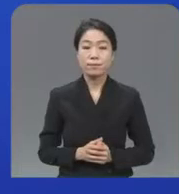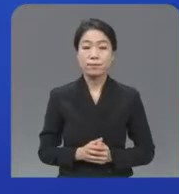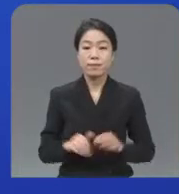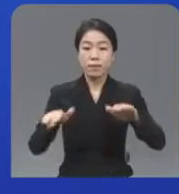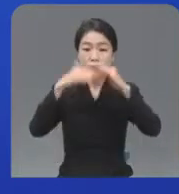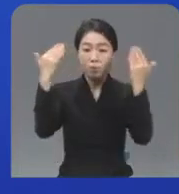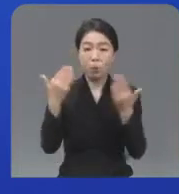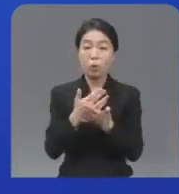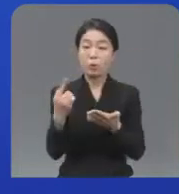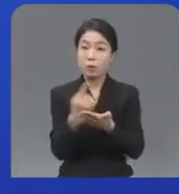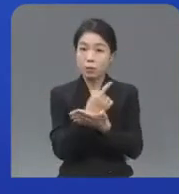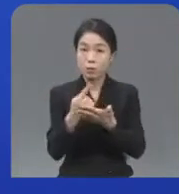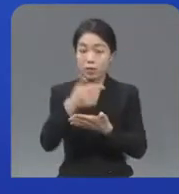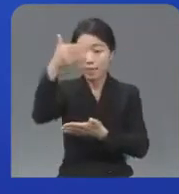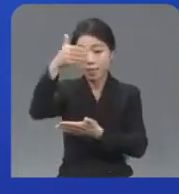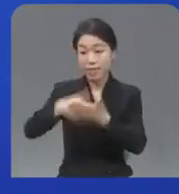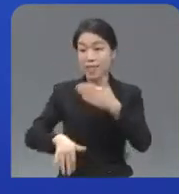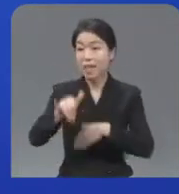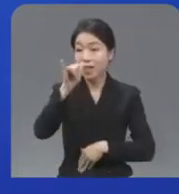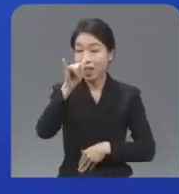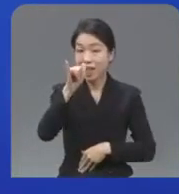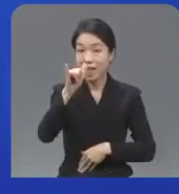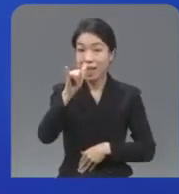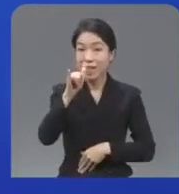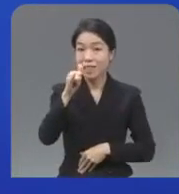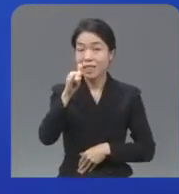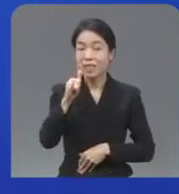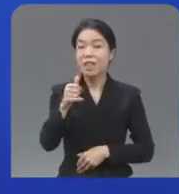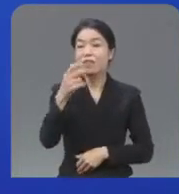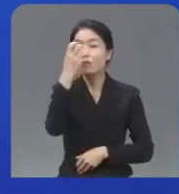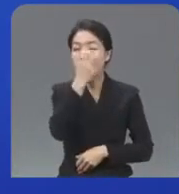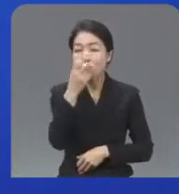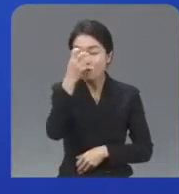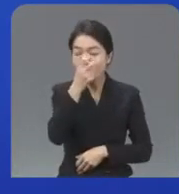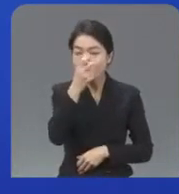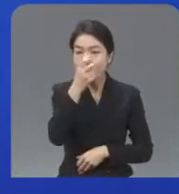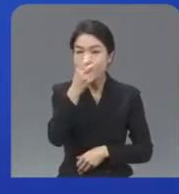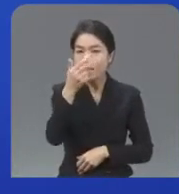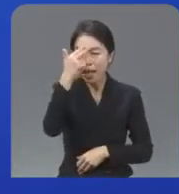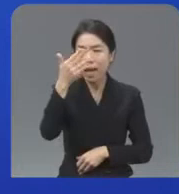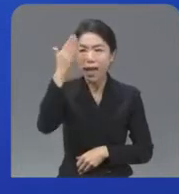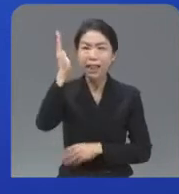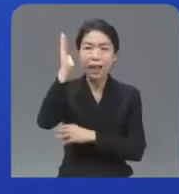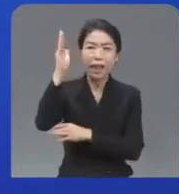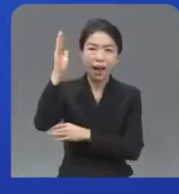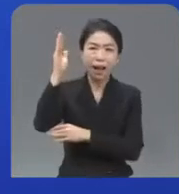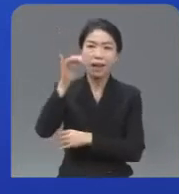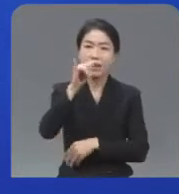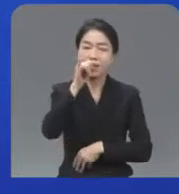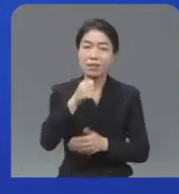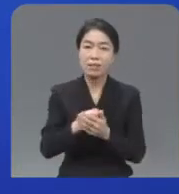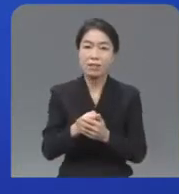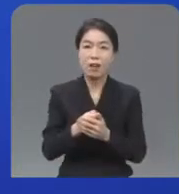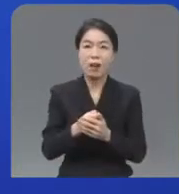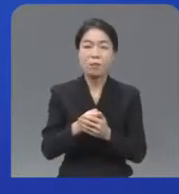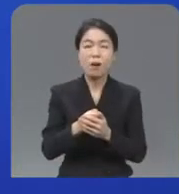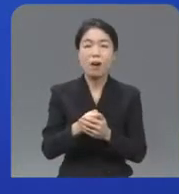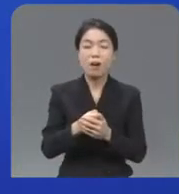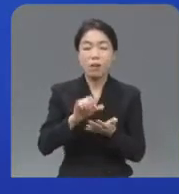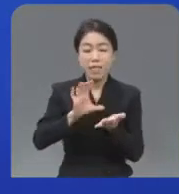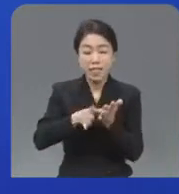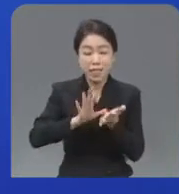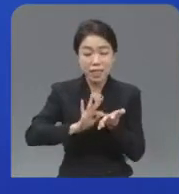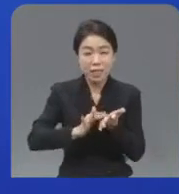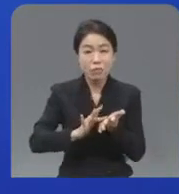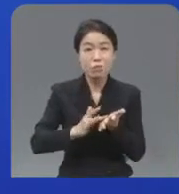모든 접촉은 흔적을 남긴다라는 수사 격언이 있습니다. 지문이나 머리카락, DNA까지 범죄 사실을